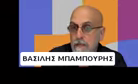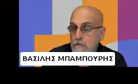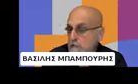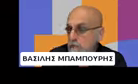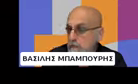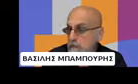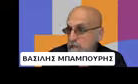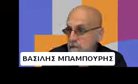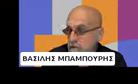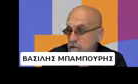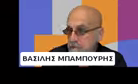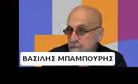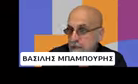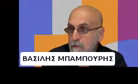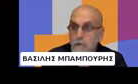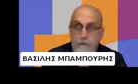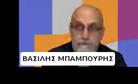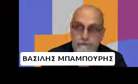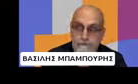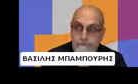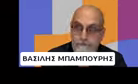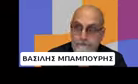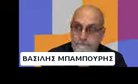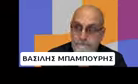γενικά στοιχεία λειτουργίας μιας επιχείρησης. Πόπη.